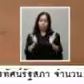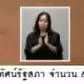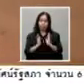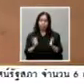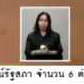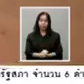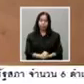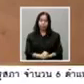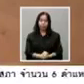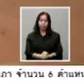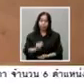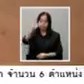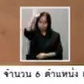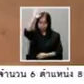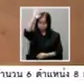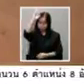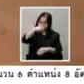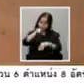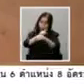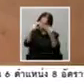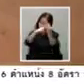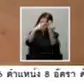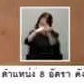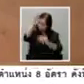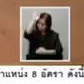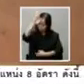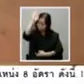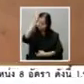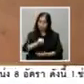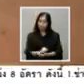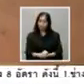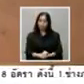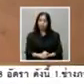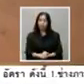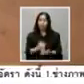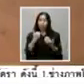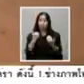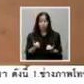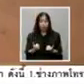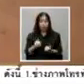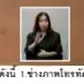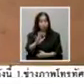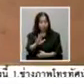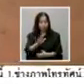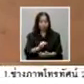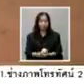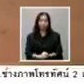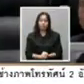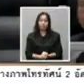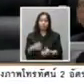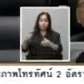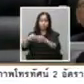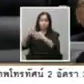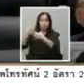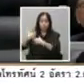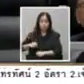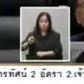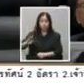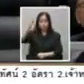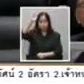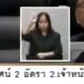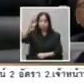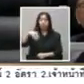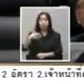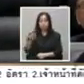ค่ะขออนุญาต ท่านสมาชิกครับคืออย่างนี้เมื่อท่านชินวรประท้วงผมก็เปิดโอกาส